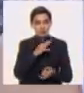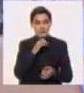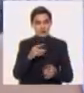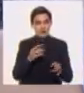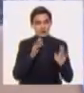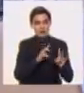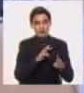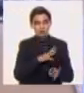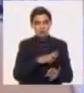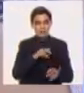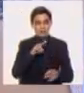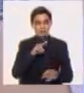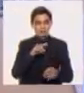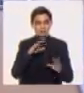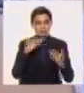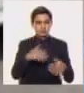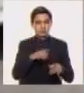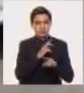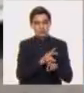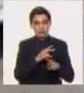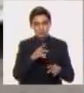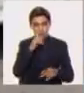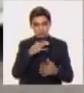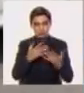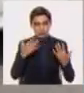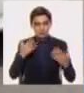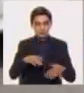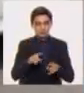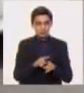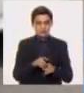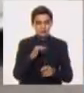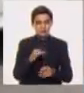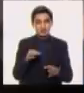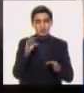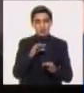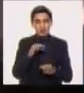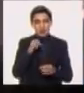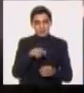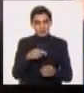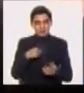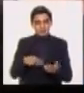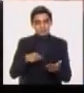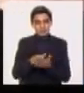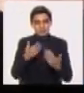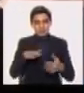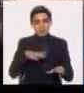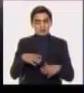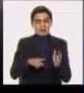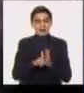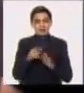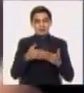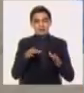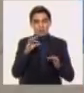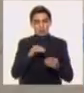там обсыпаются. Давайте сколько месяцев? Сатушылардың жартысы сәуір айының жалғалу құнын төлеп қойған. Бұл баға базар ашылған күннен